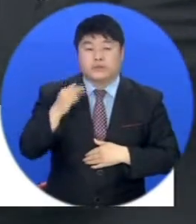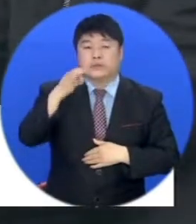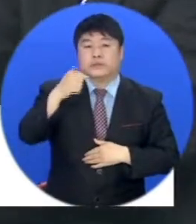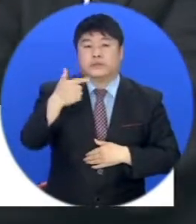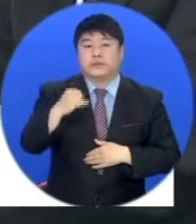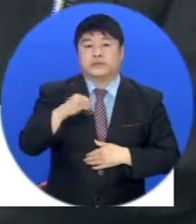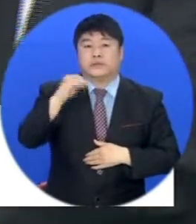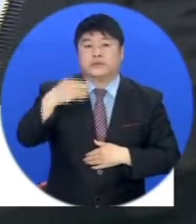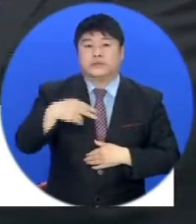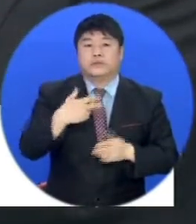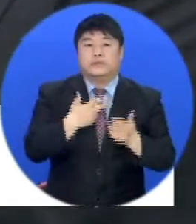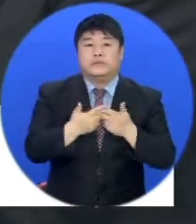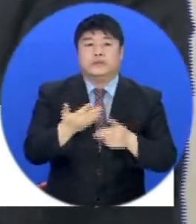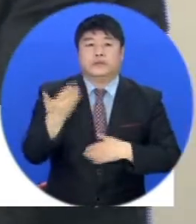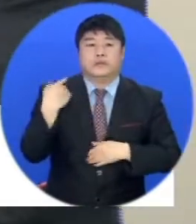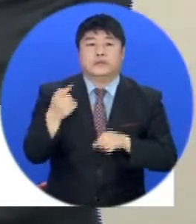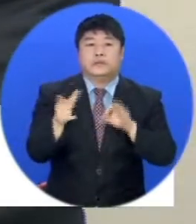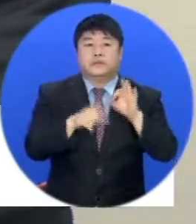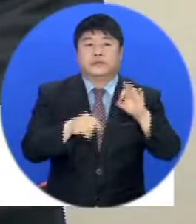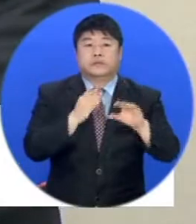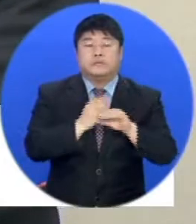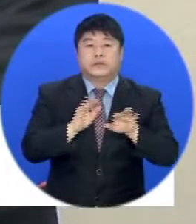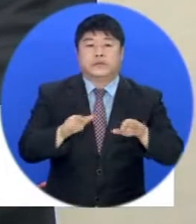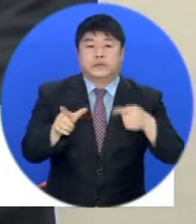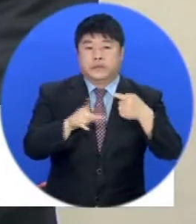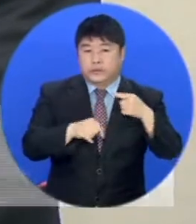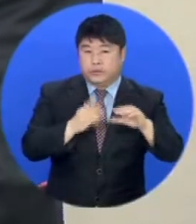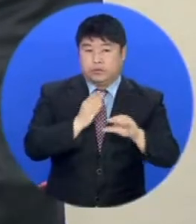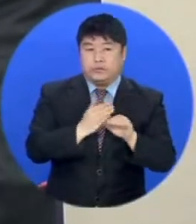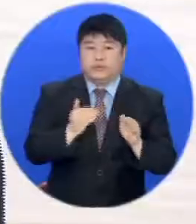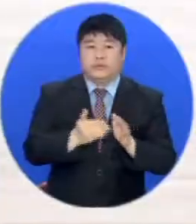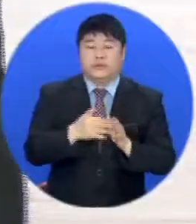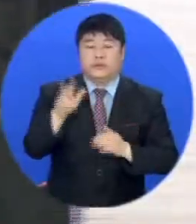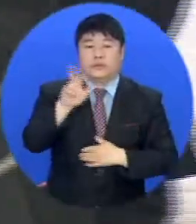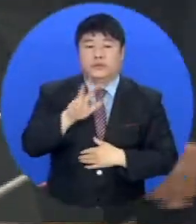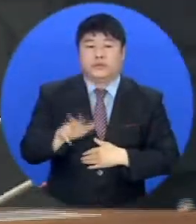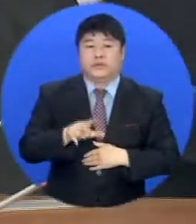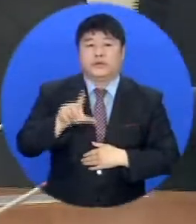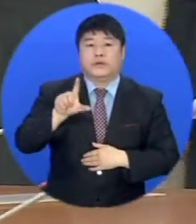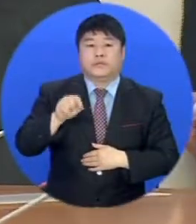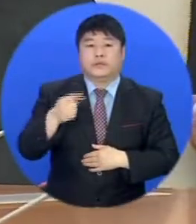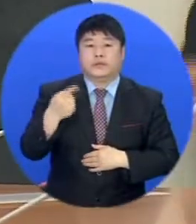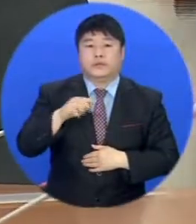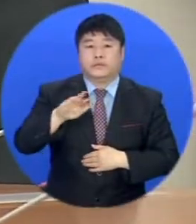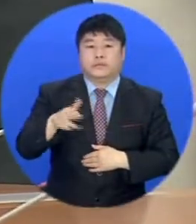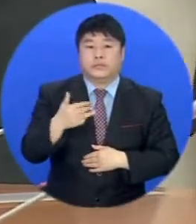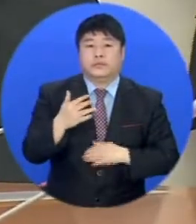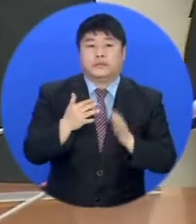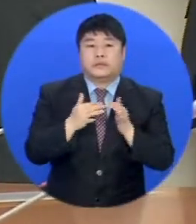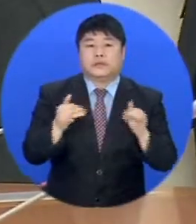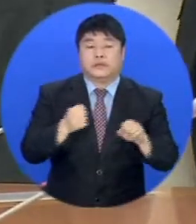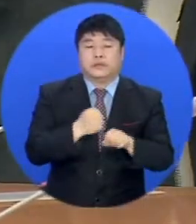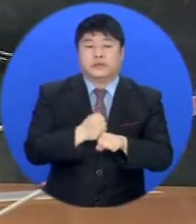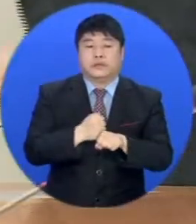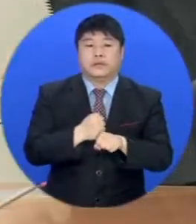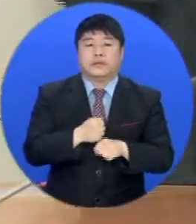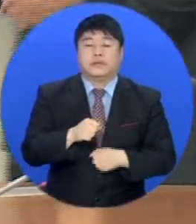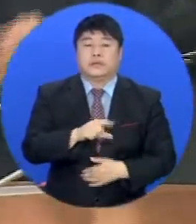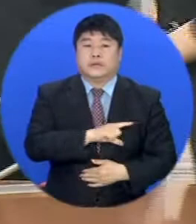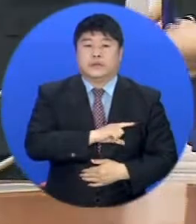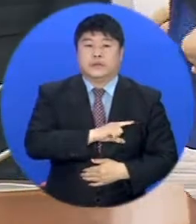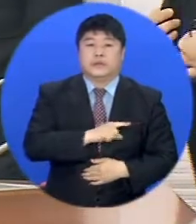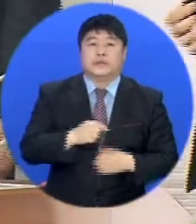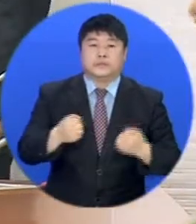한국능률협회는 지난해 10월 중순부터 올해 1월 중순까지 전국의 11,800명을 대상으로 브랜드 파워에